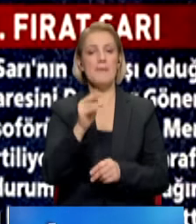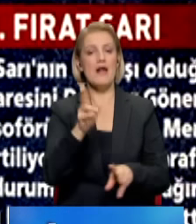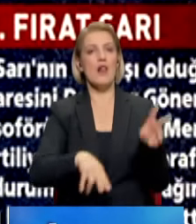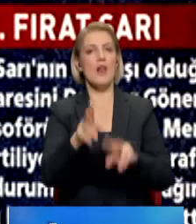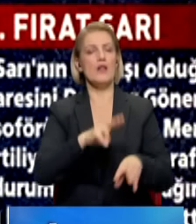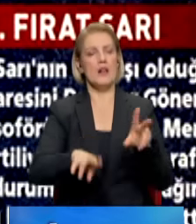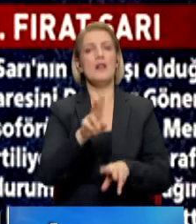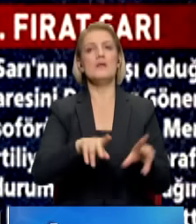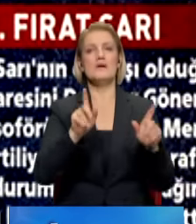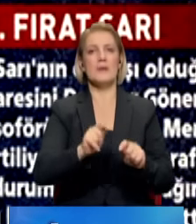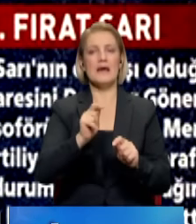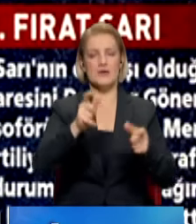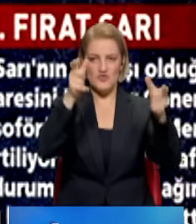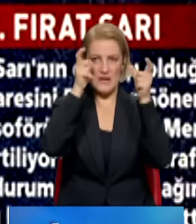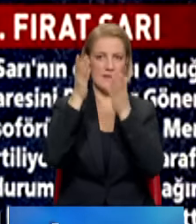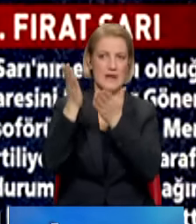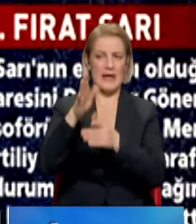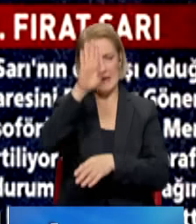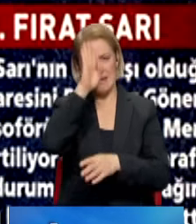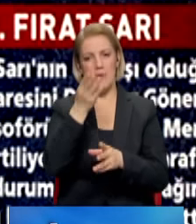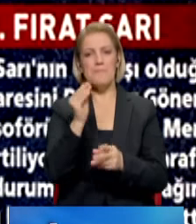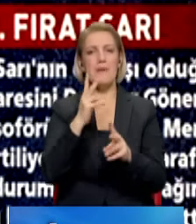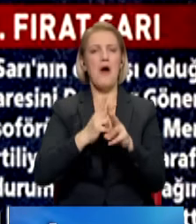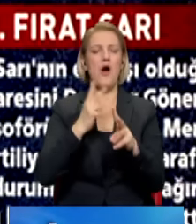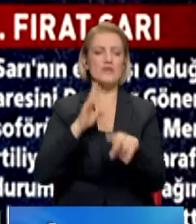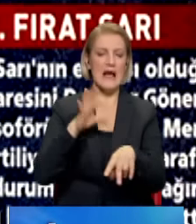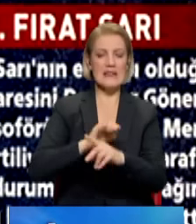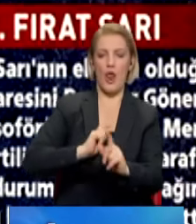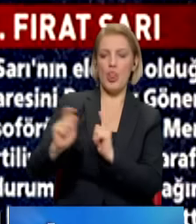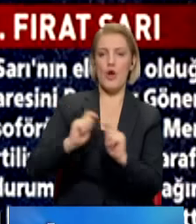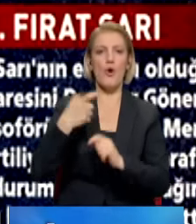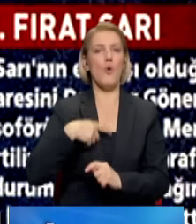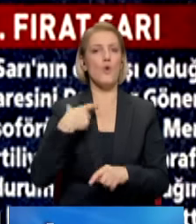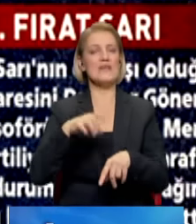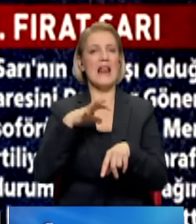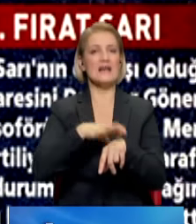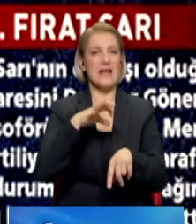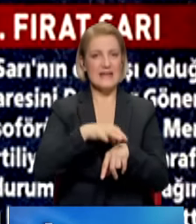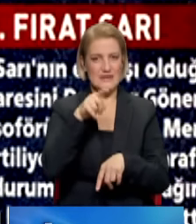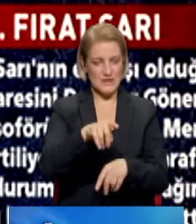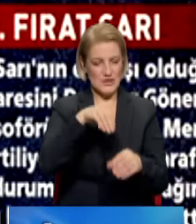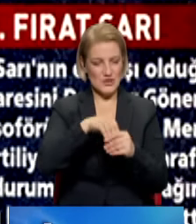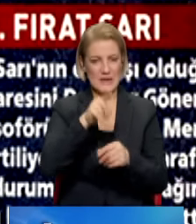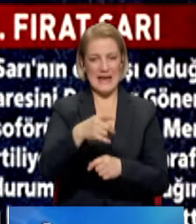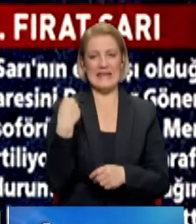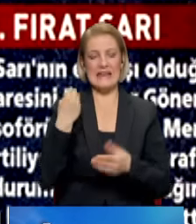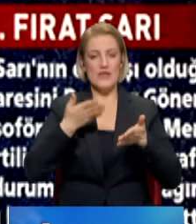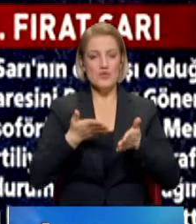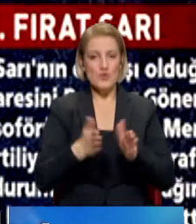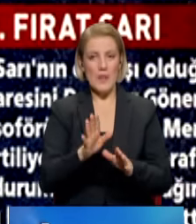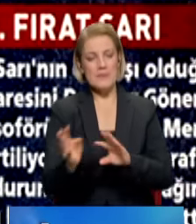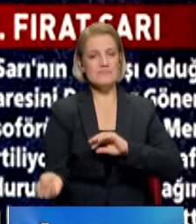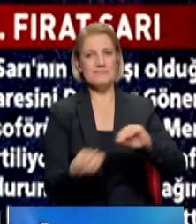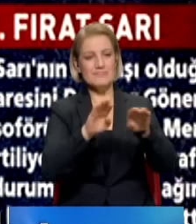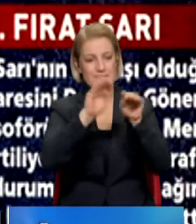Yeni Doğan Çetesi yani şeytanlar. İstanbul'da bebek acil hastalarını anlaştıkları özel hastanelerin yeni doğan ünitelerine sevk